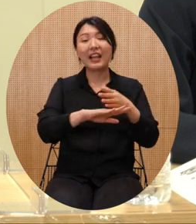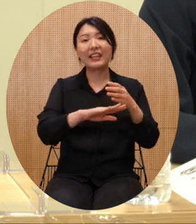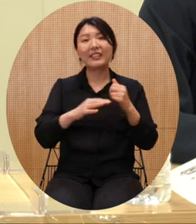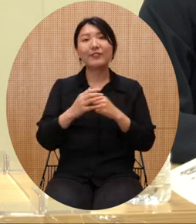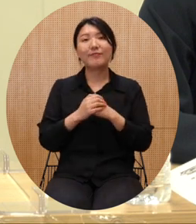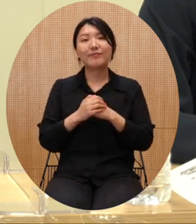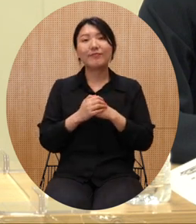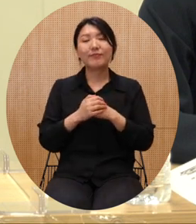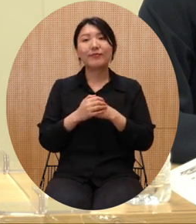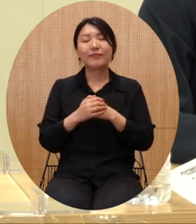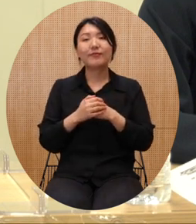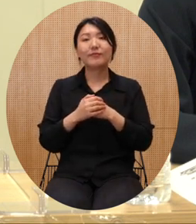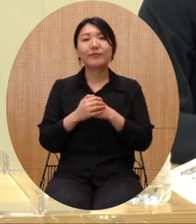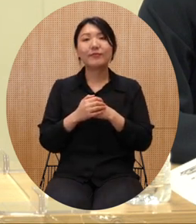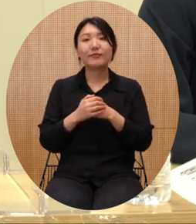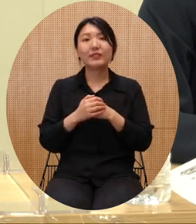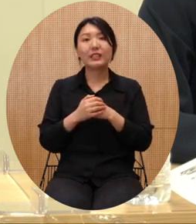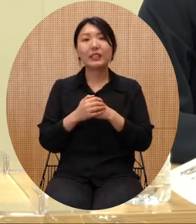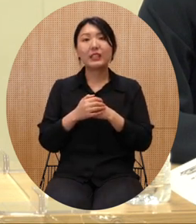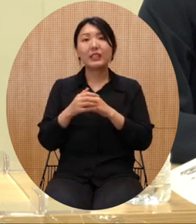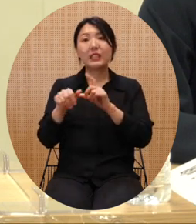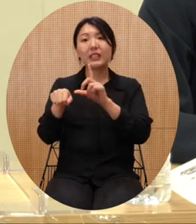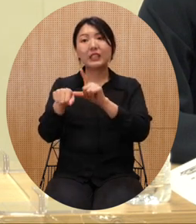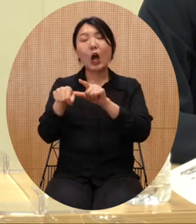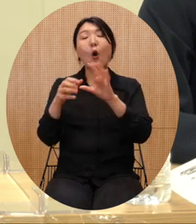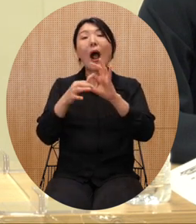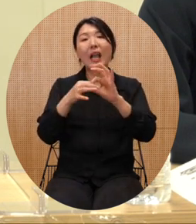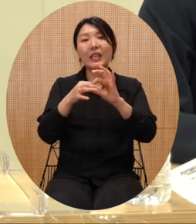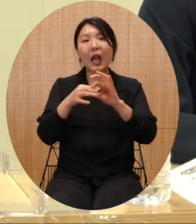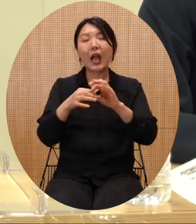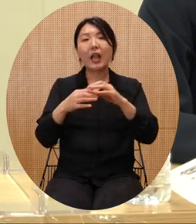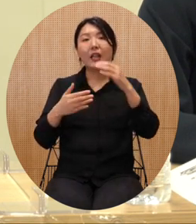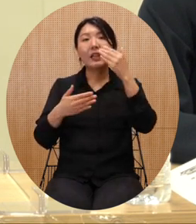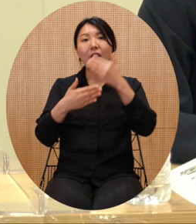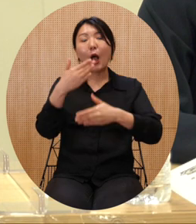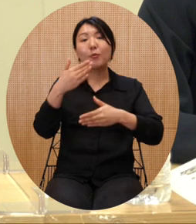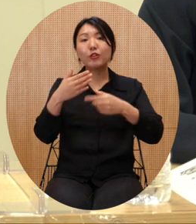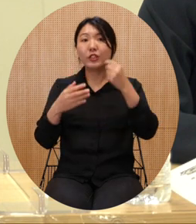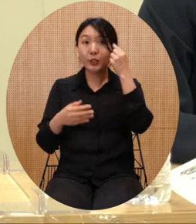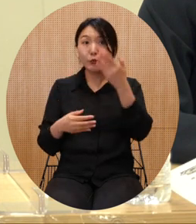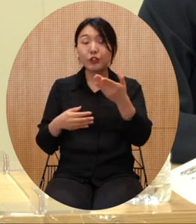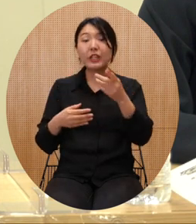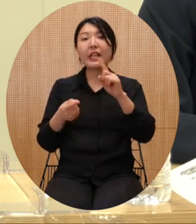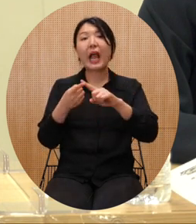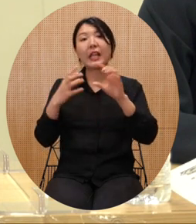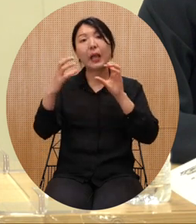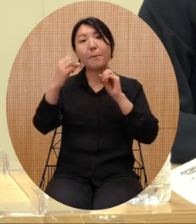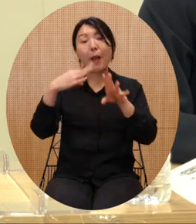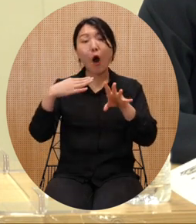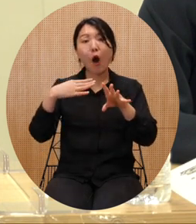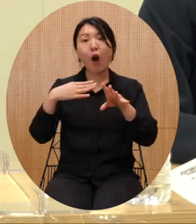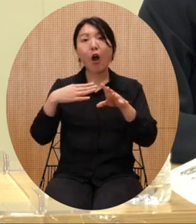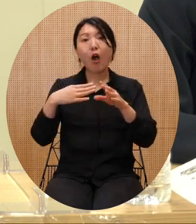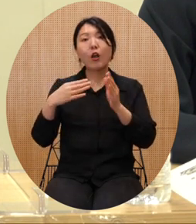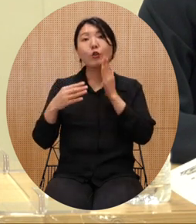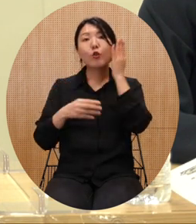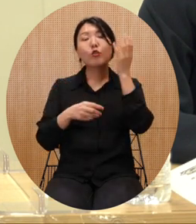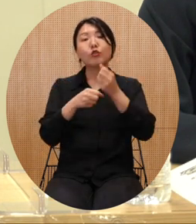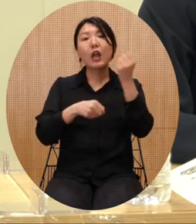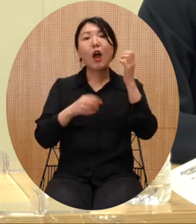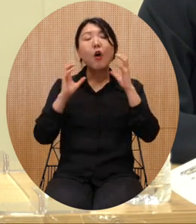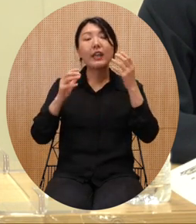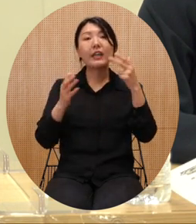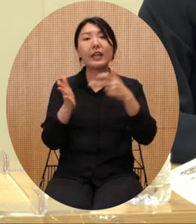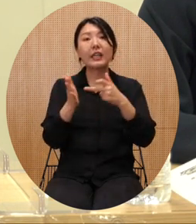좀 많이 신경 쓰도록 하겠습니다. 시간 관계상 남은 질문들이 있습니다. 남은 질문에 대한 답변은 초록우성